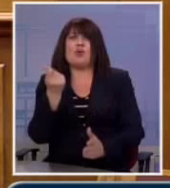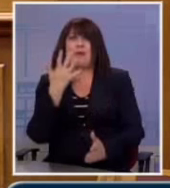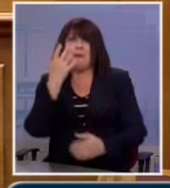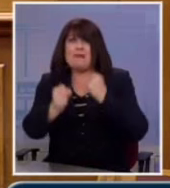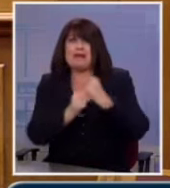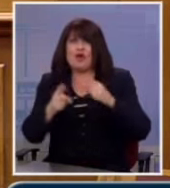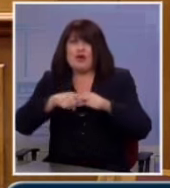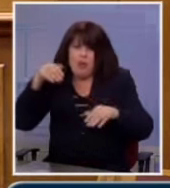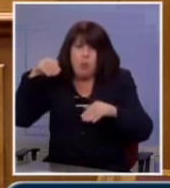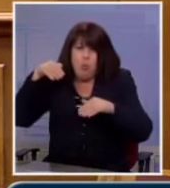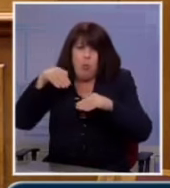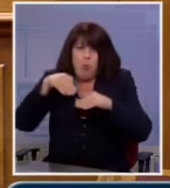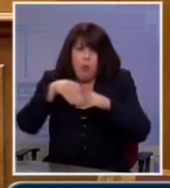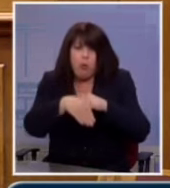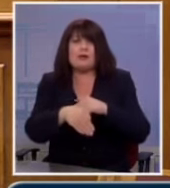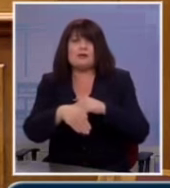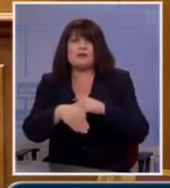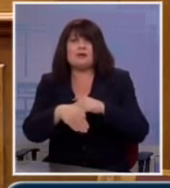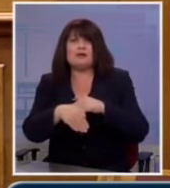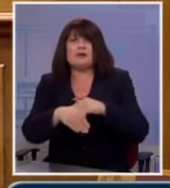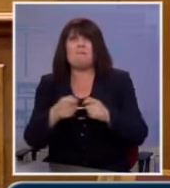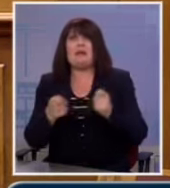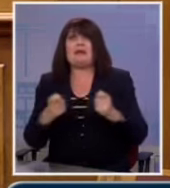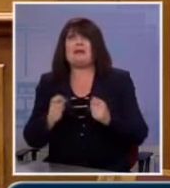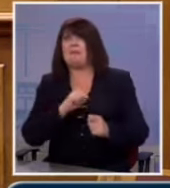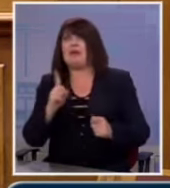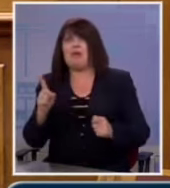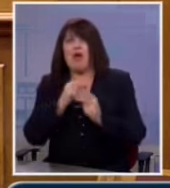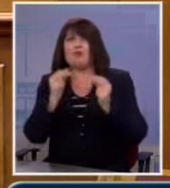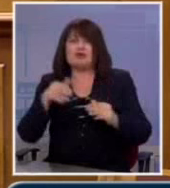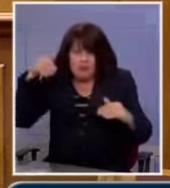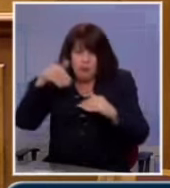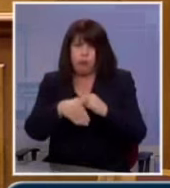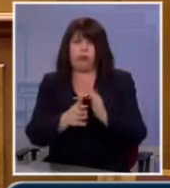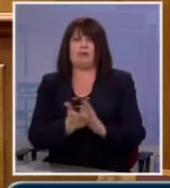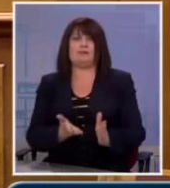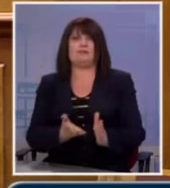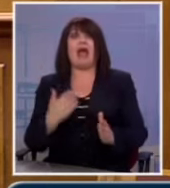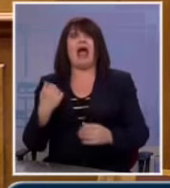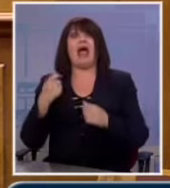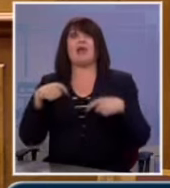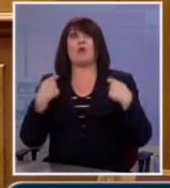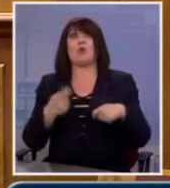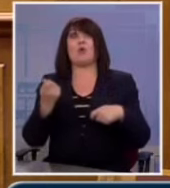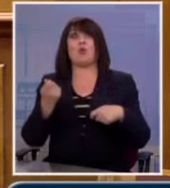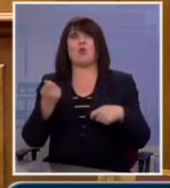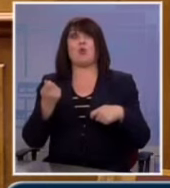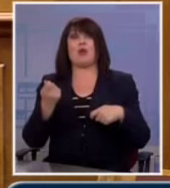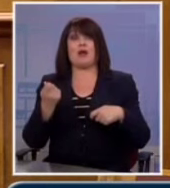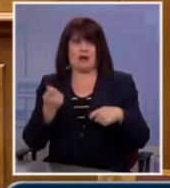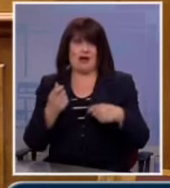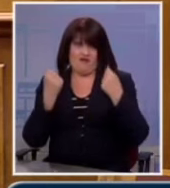5 χρόνια τώρα, στο όνομα των μη ηφαισιακών μέτρων. Αν ρίξουμε τα βάρη, λέει, στους πλουσιότερους θα έχουμε ηφαισιακά